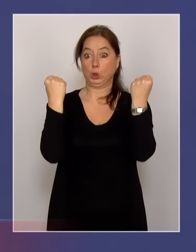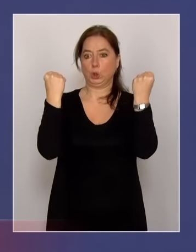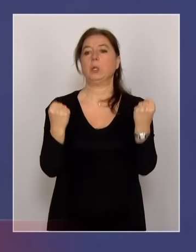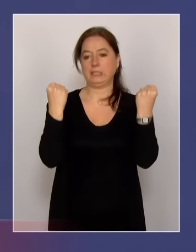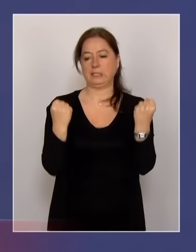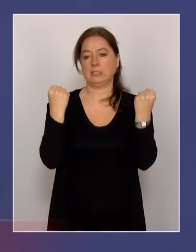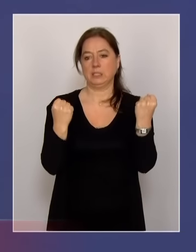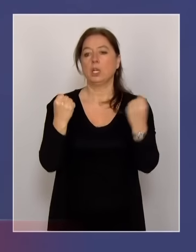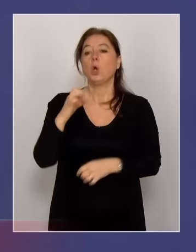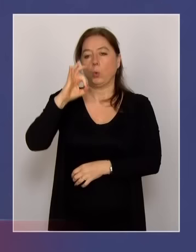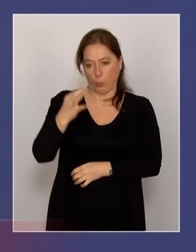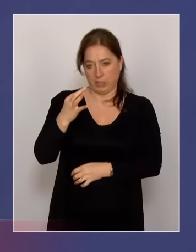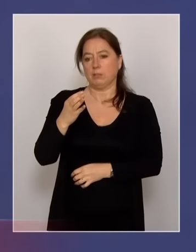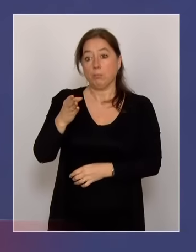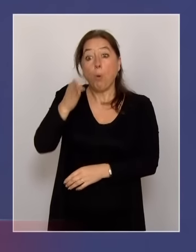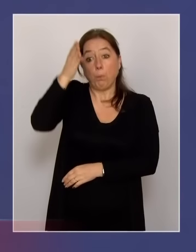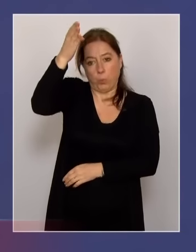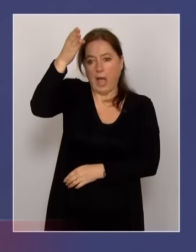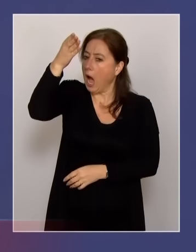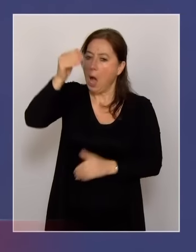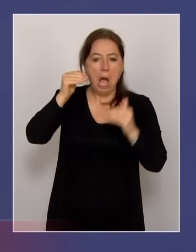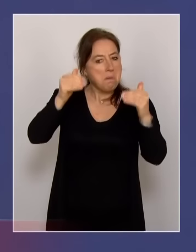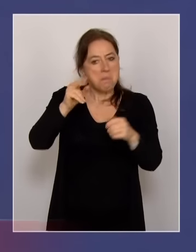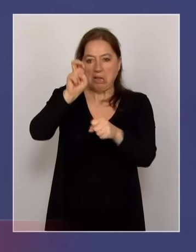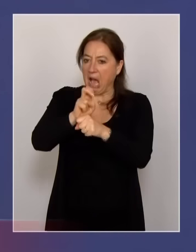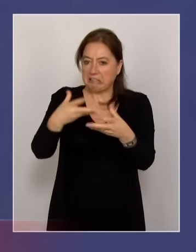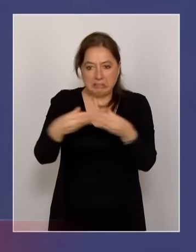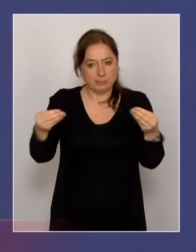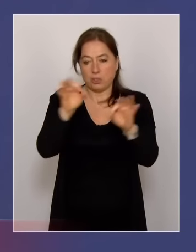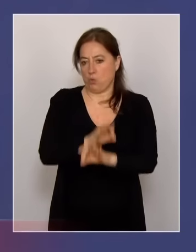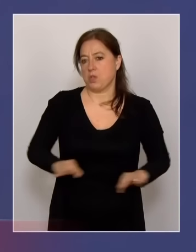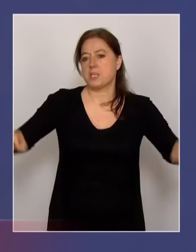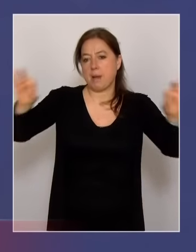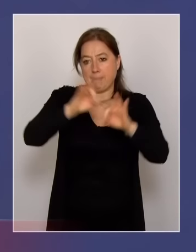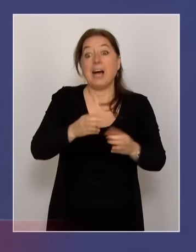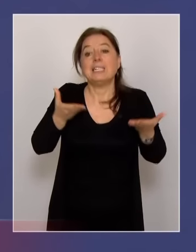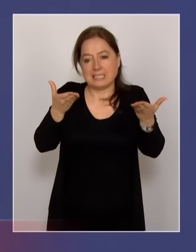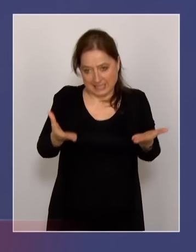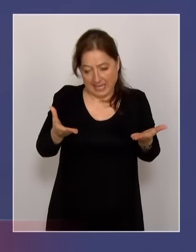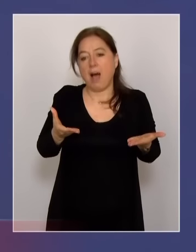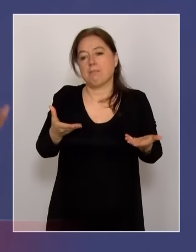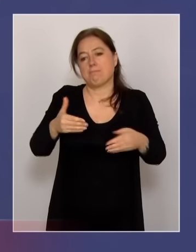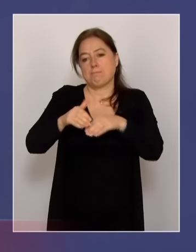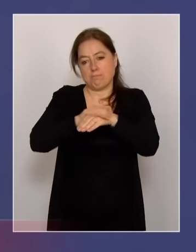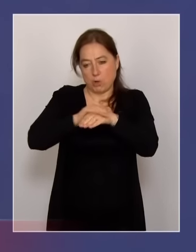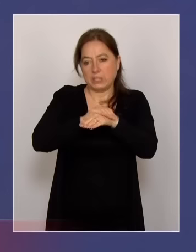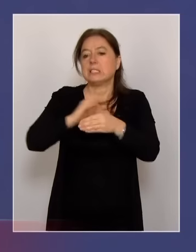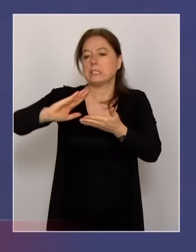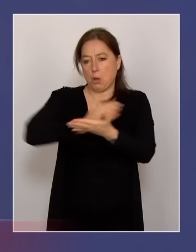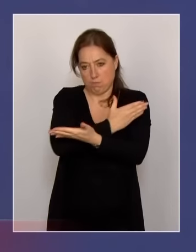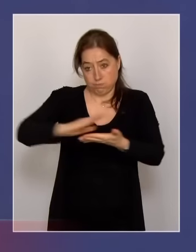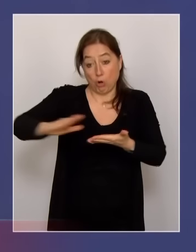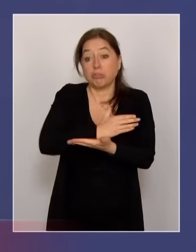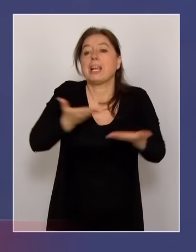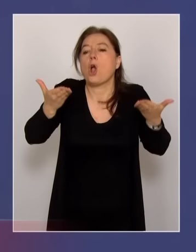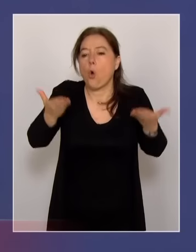à l'Europe, oui, d'être un continent qui ne disparaît pas, un projet politique qui se tient dans ce monde et à cette